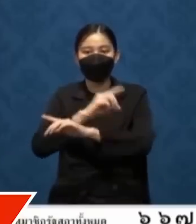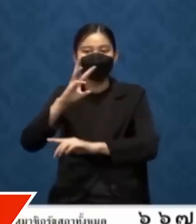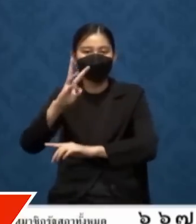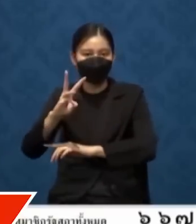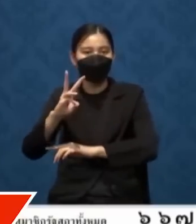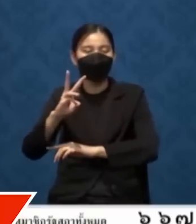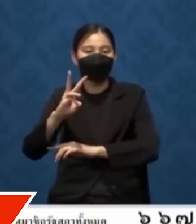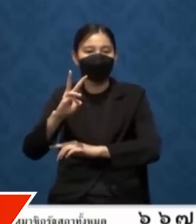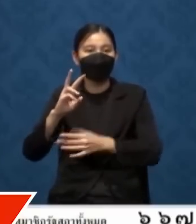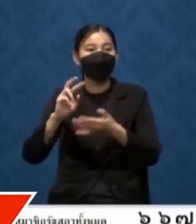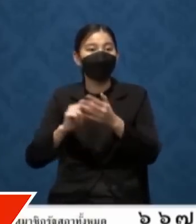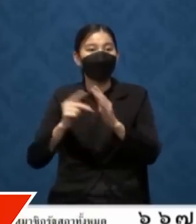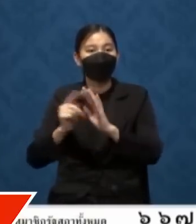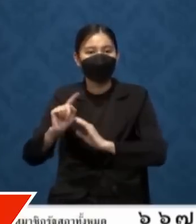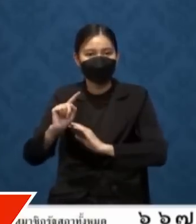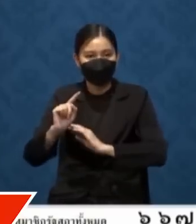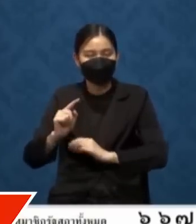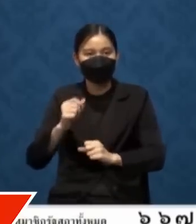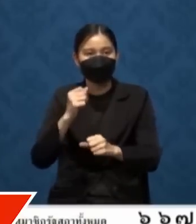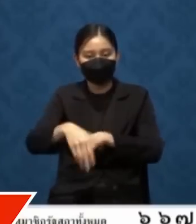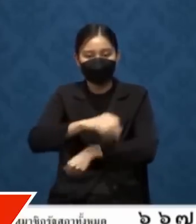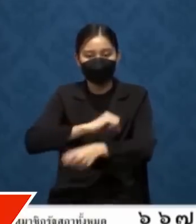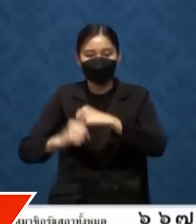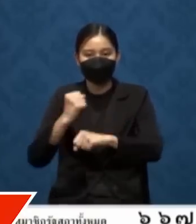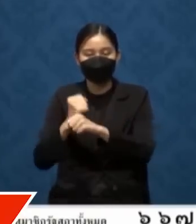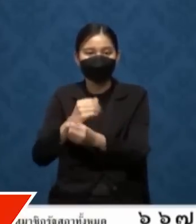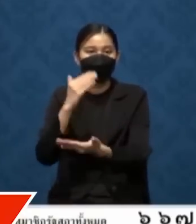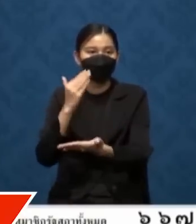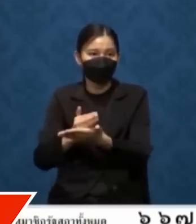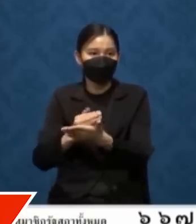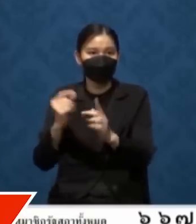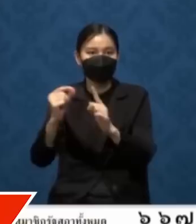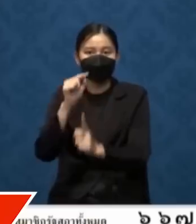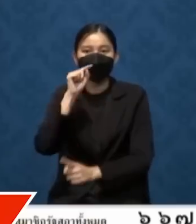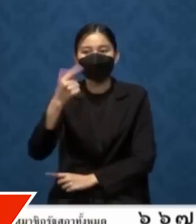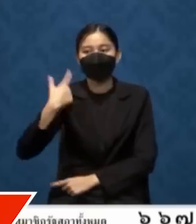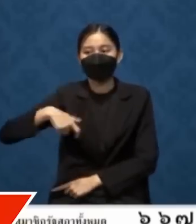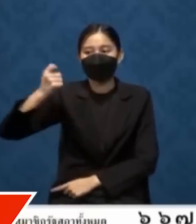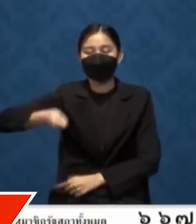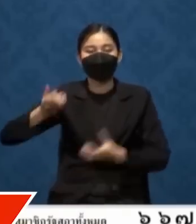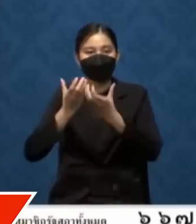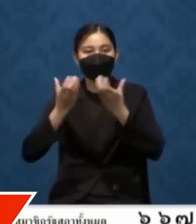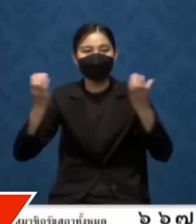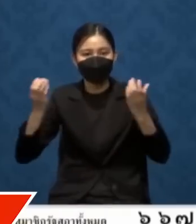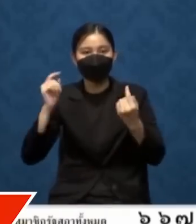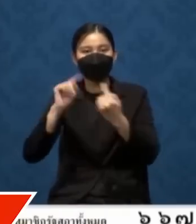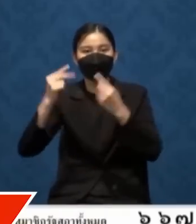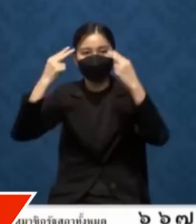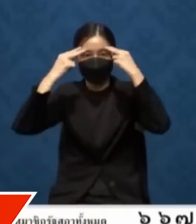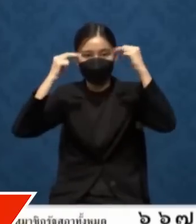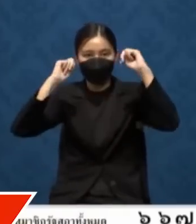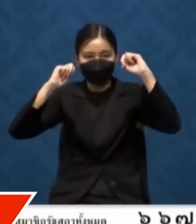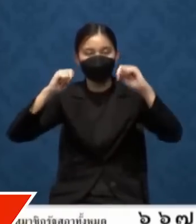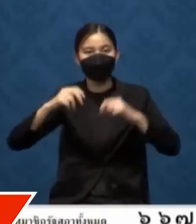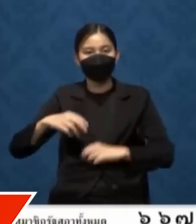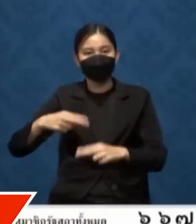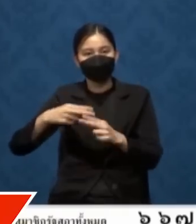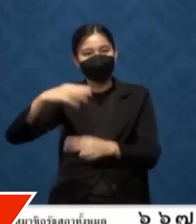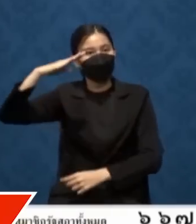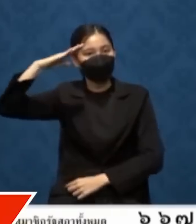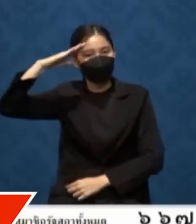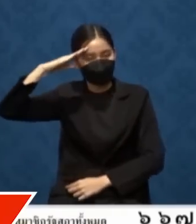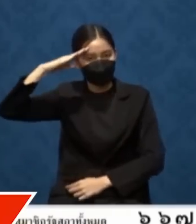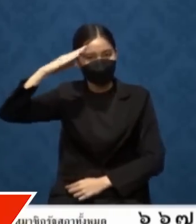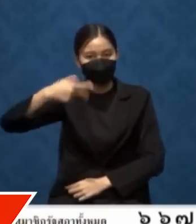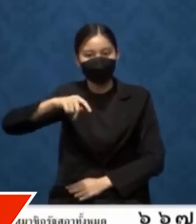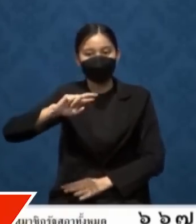เป็นช่วงที่อยู่ในห้่างการหุดปฐิบัตหน้าที่ภายใ้คำสงของสารกัธรรมนูล ต่อนายกรัมัตรี ที่ Crossing ประยุ